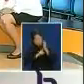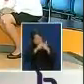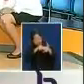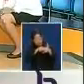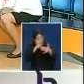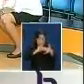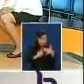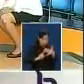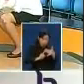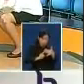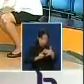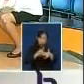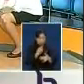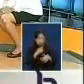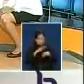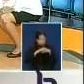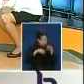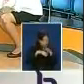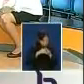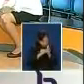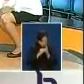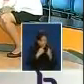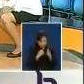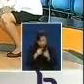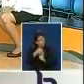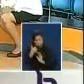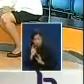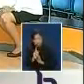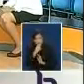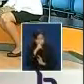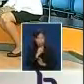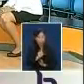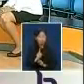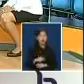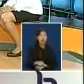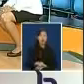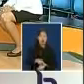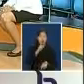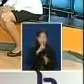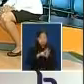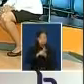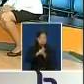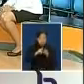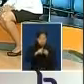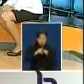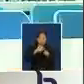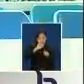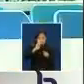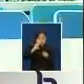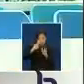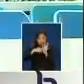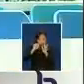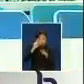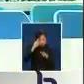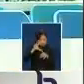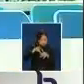จะมีไข้เหมือนกันหมด ครับ ทีนี้พอไปเลยไปถึงวันที่3เนี่ยมันจะออกนะฮะเช่นถ้าเป็นไข้เลือดออกก็เริ่มมีหน้าแดง